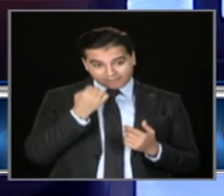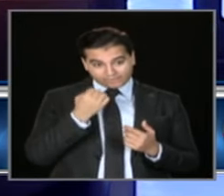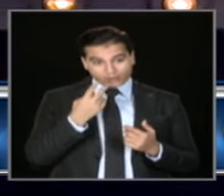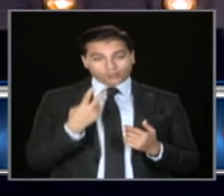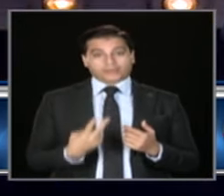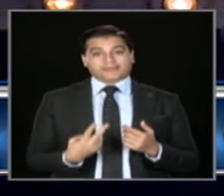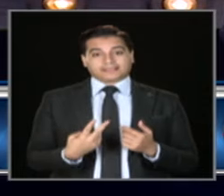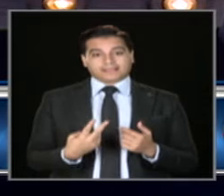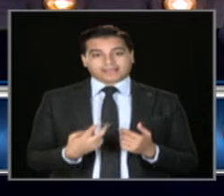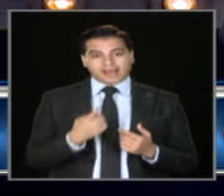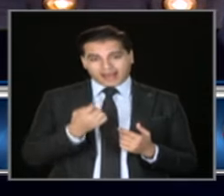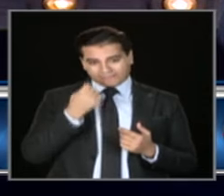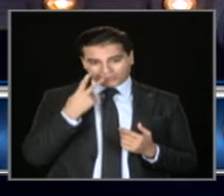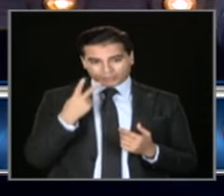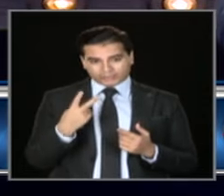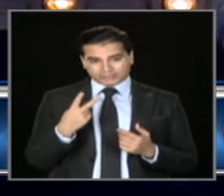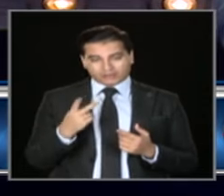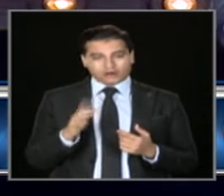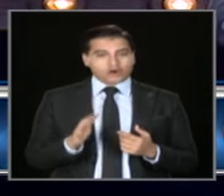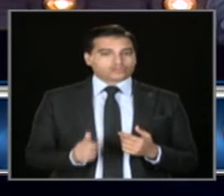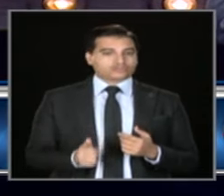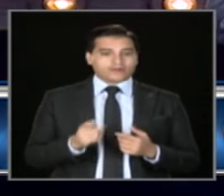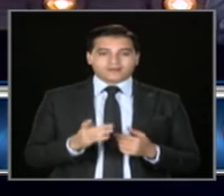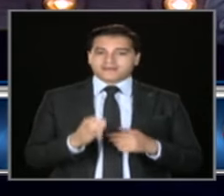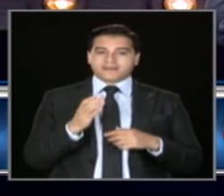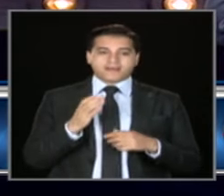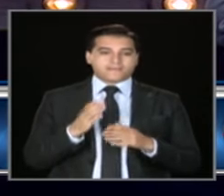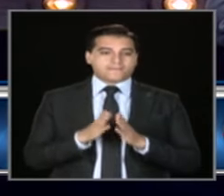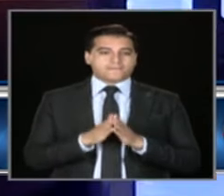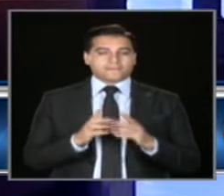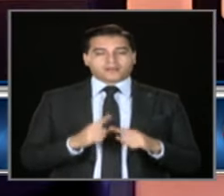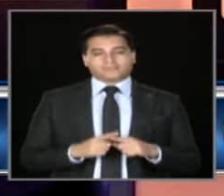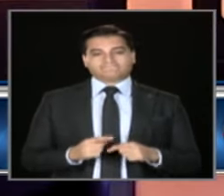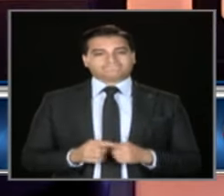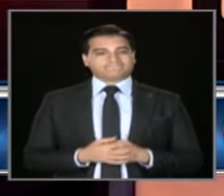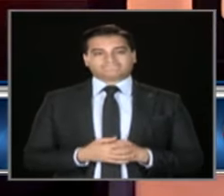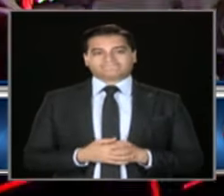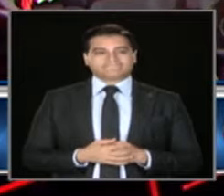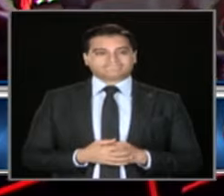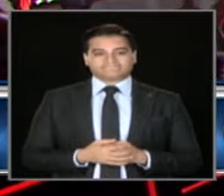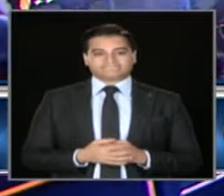10002 1002 يا رشا اجابه